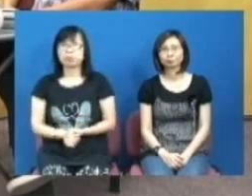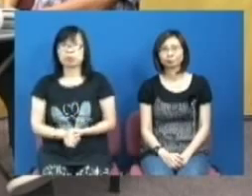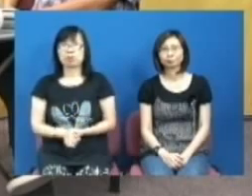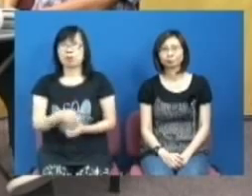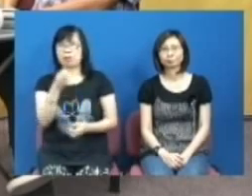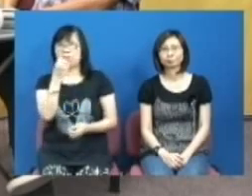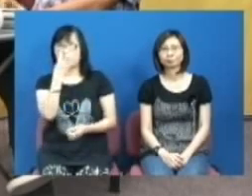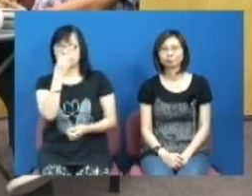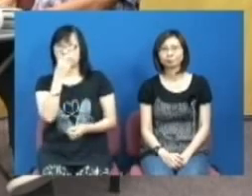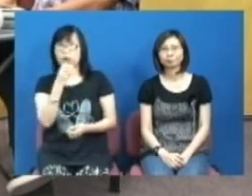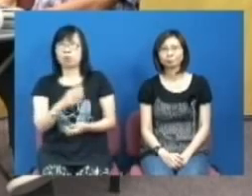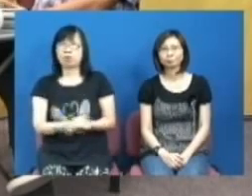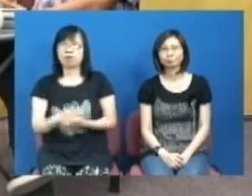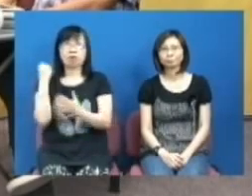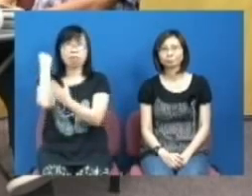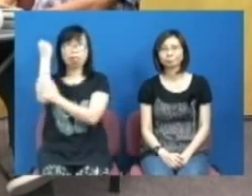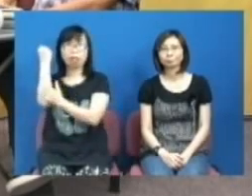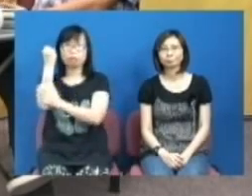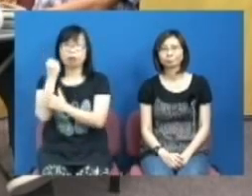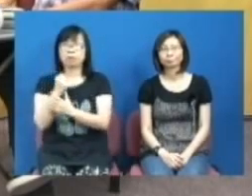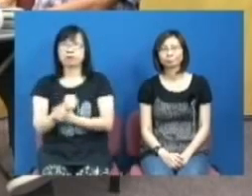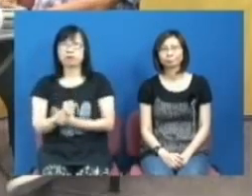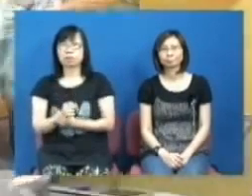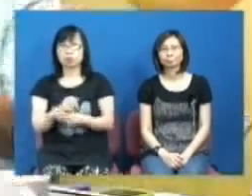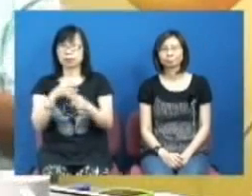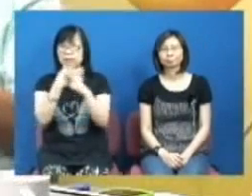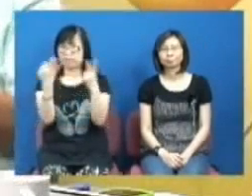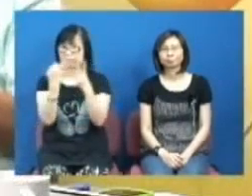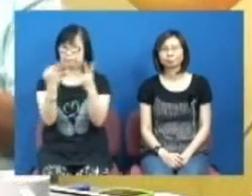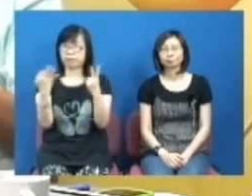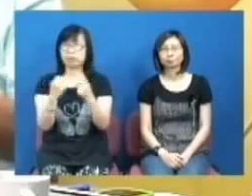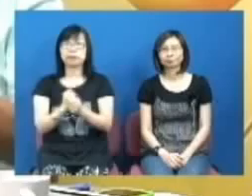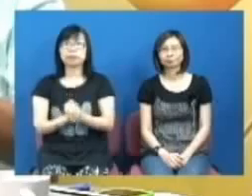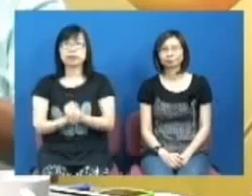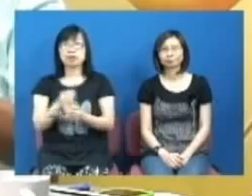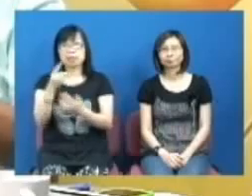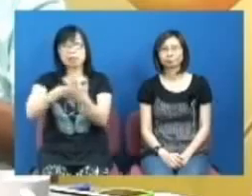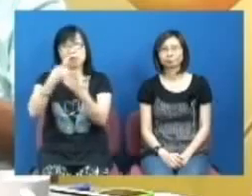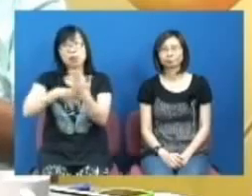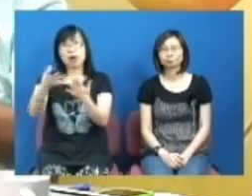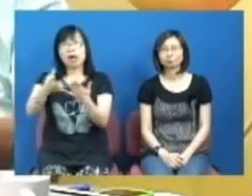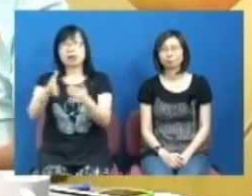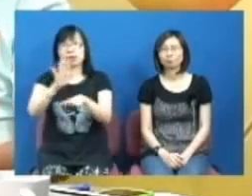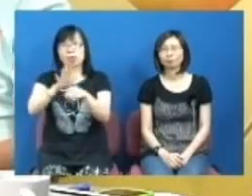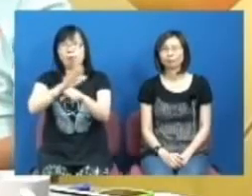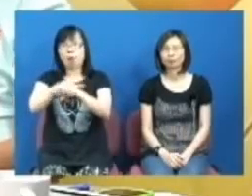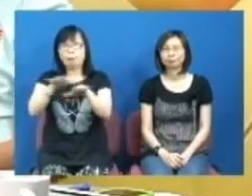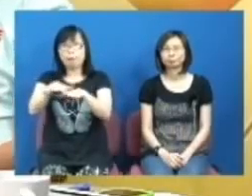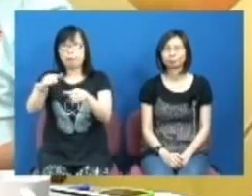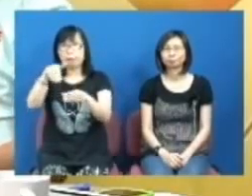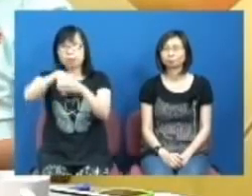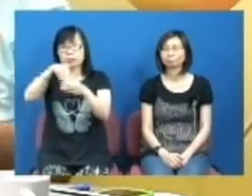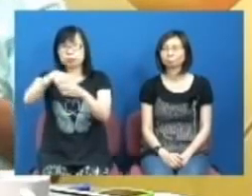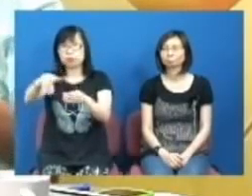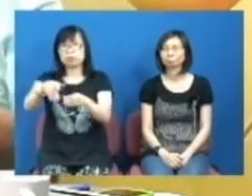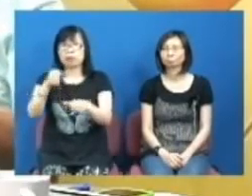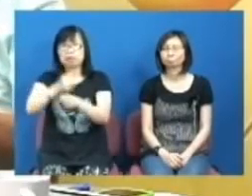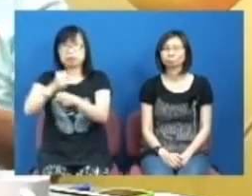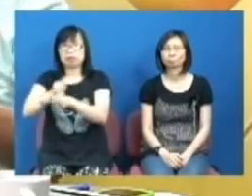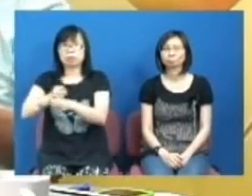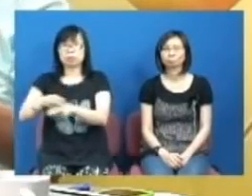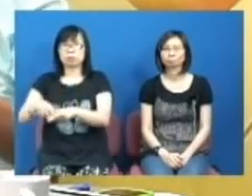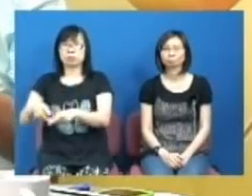香港反對成立，即反對有廿三條，同埋有一個普選嘅政權，其實係製作緊中國嘅民主運動，或者為製